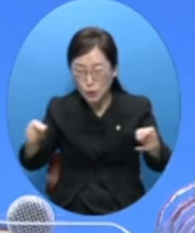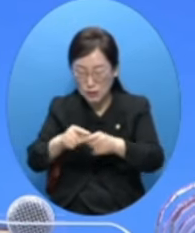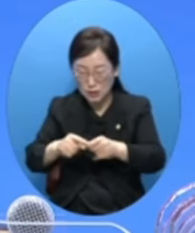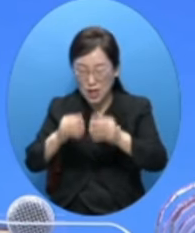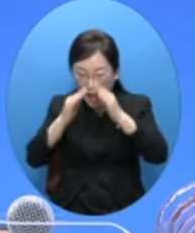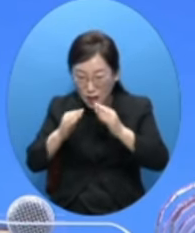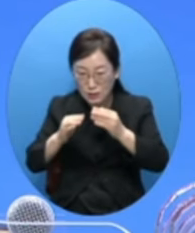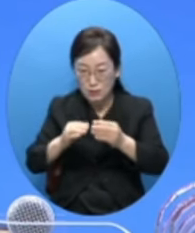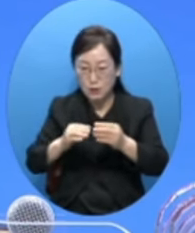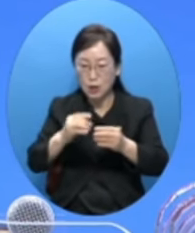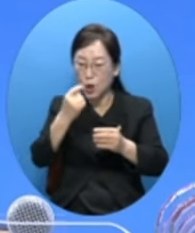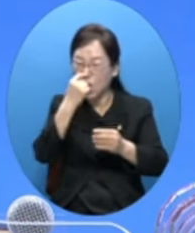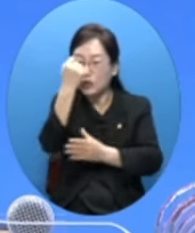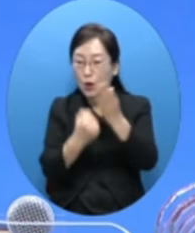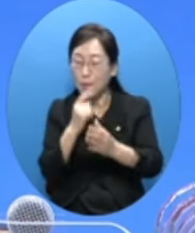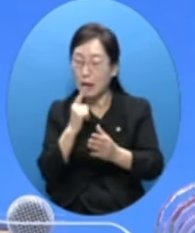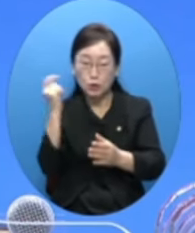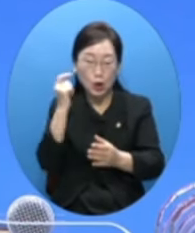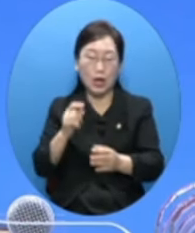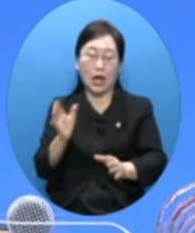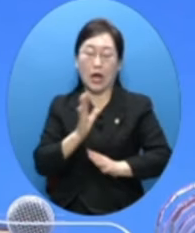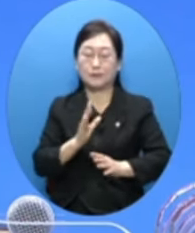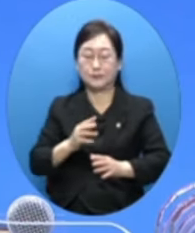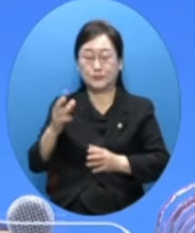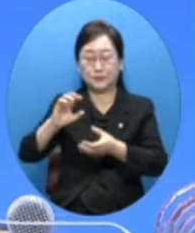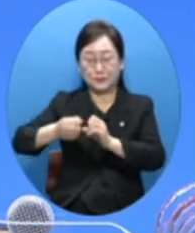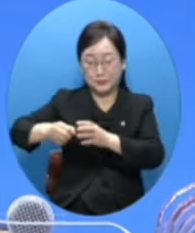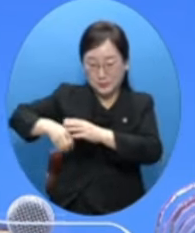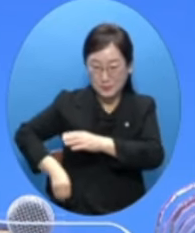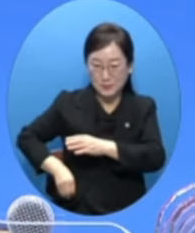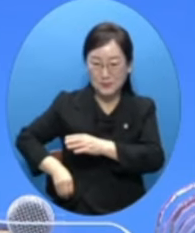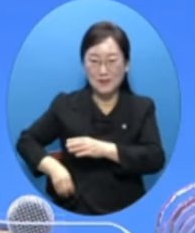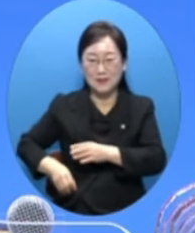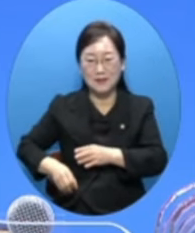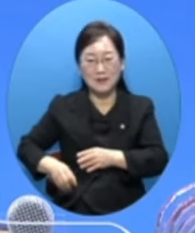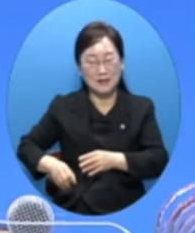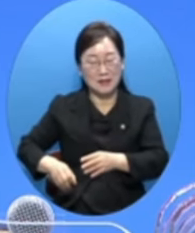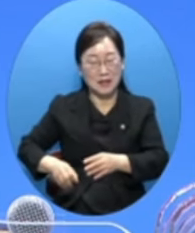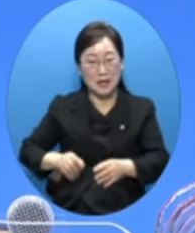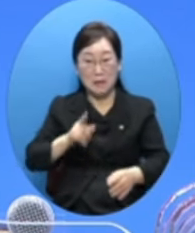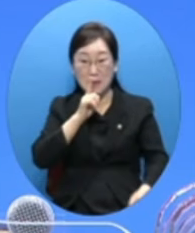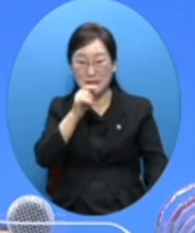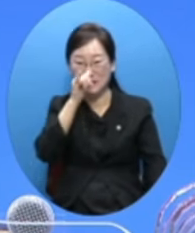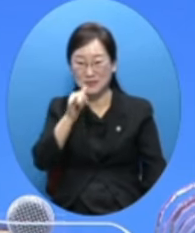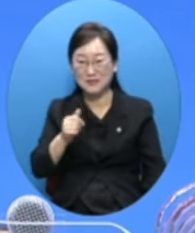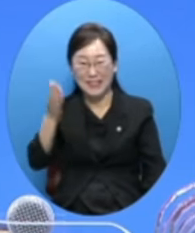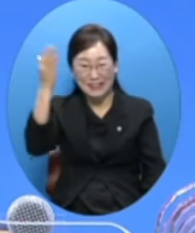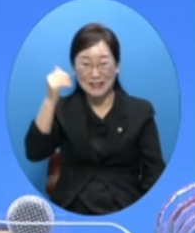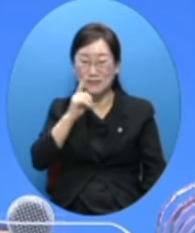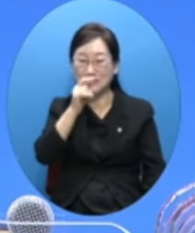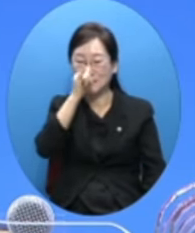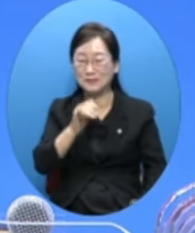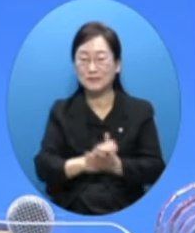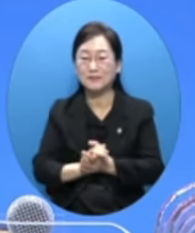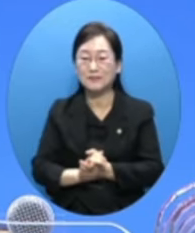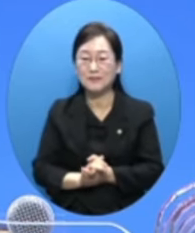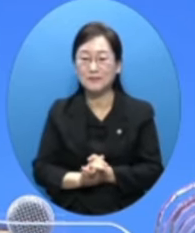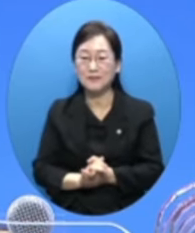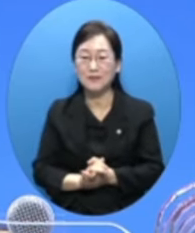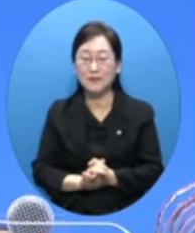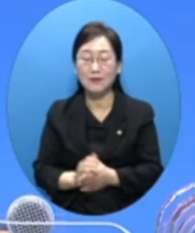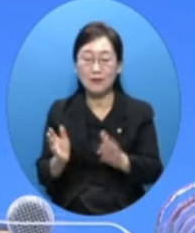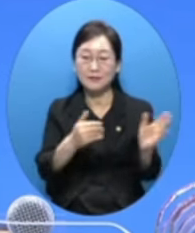그래가지고 그걸 버리지 못하고 주문해 가졌다는 그런 기록도 있습니다. 약간 기록이 몇 가지가 옛날 기록이니까 다른데.